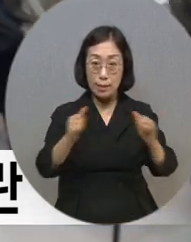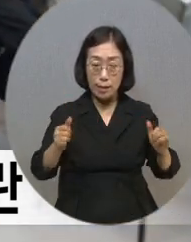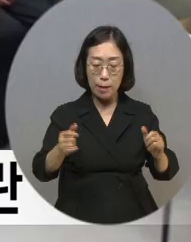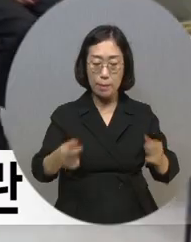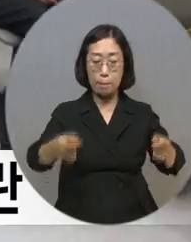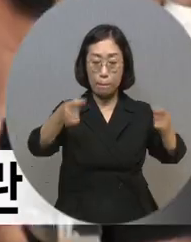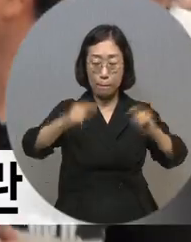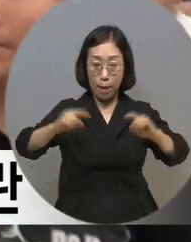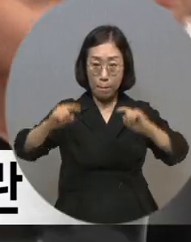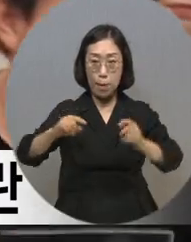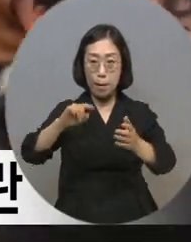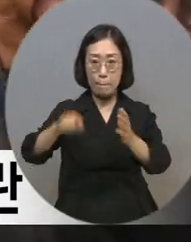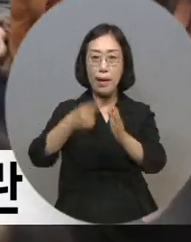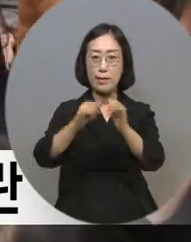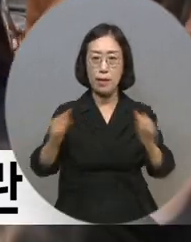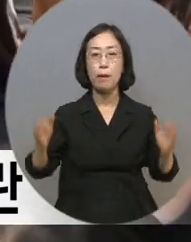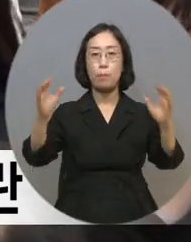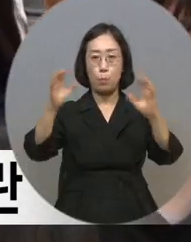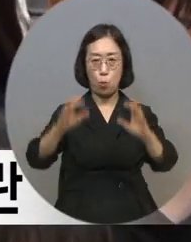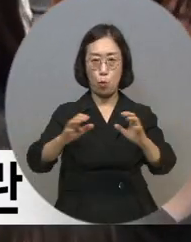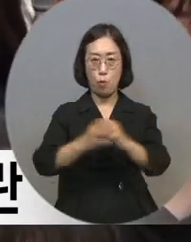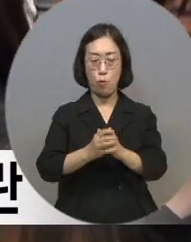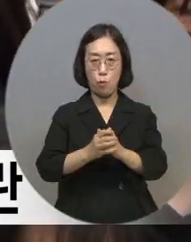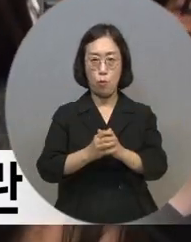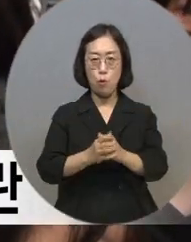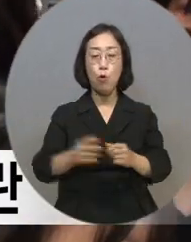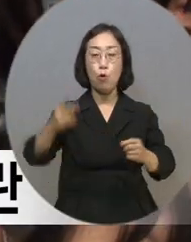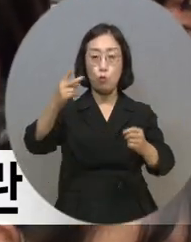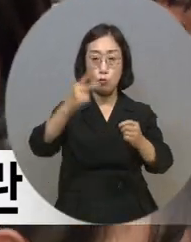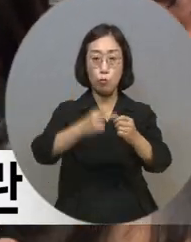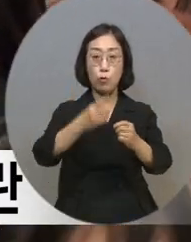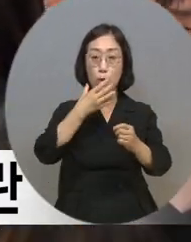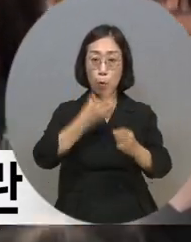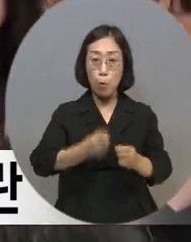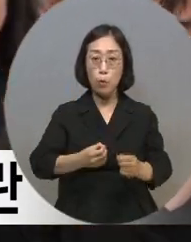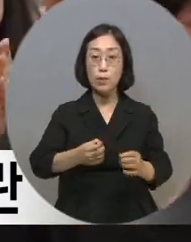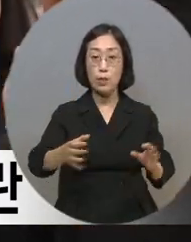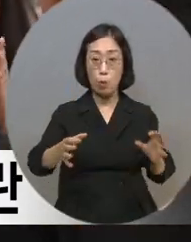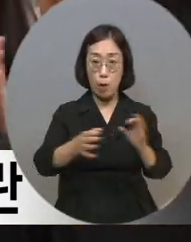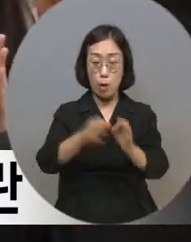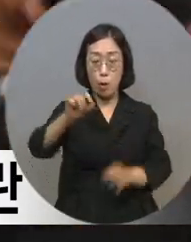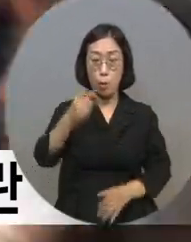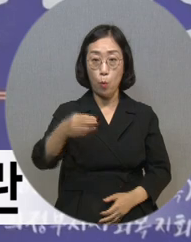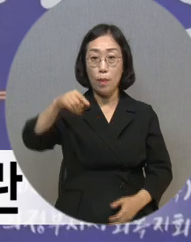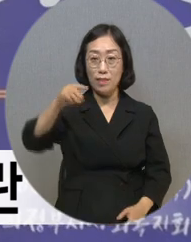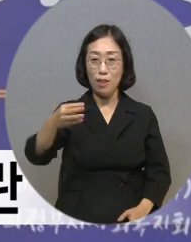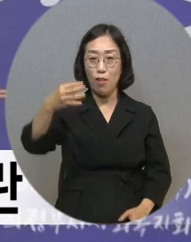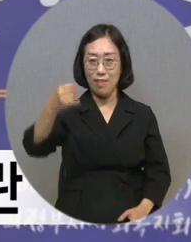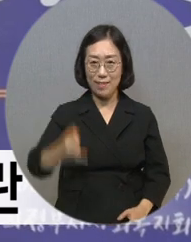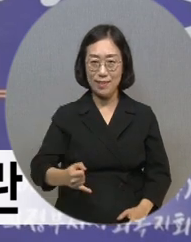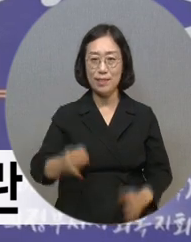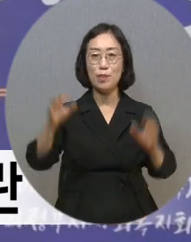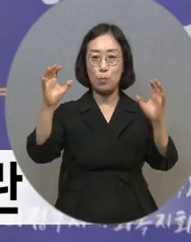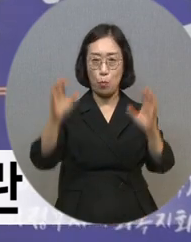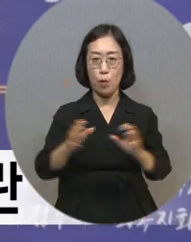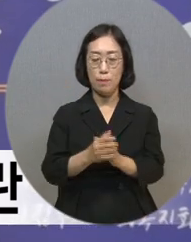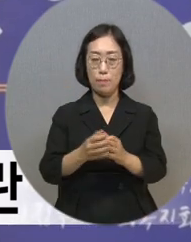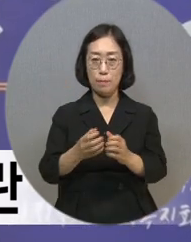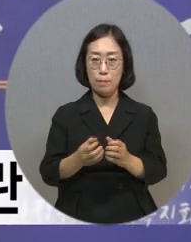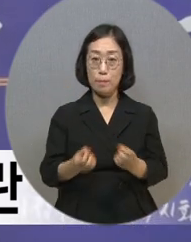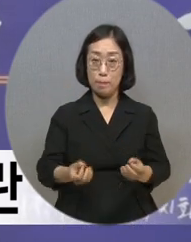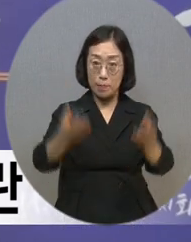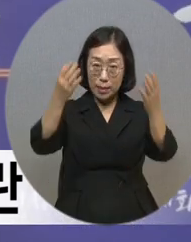한자리에 모였습니다. 사회복지협의회 주최 두 번째 복지 콘서트가 진행되었습니다. 초대 손님은